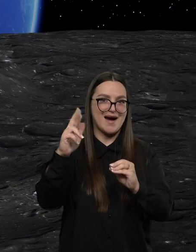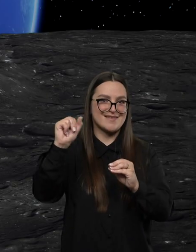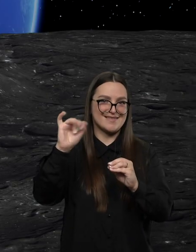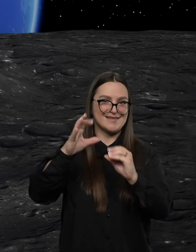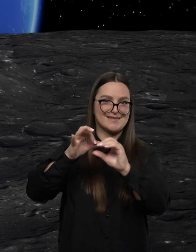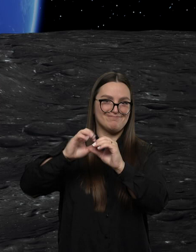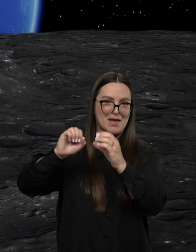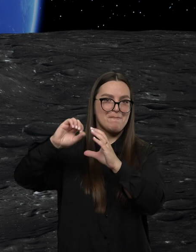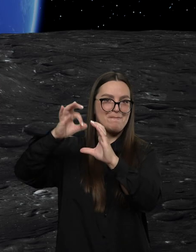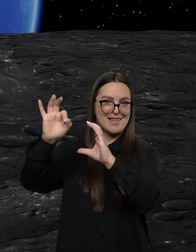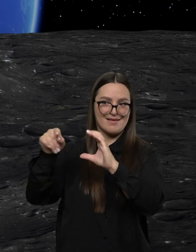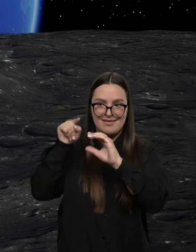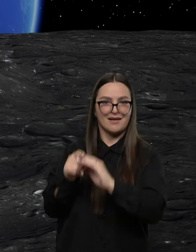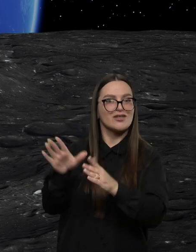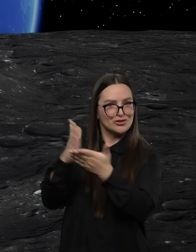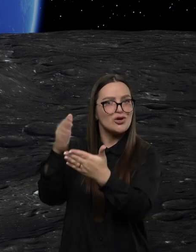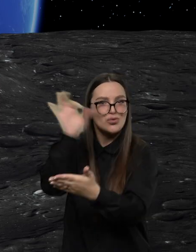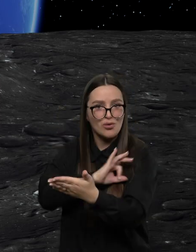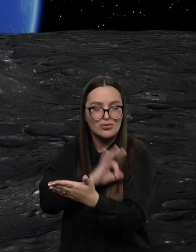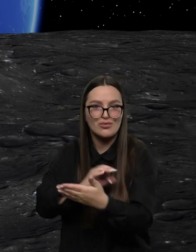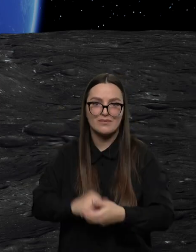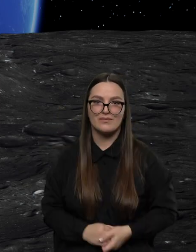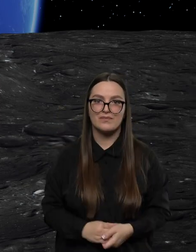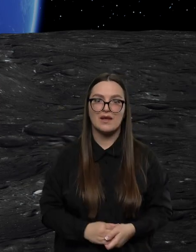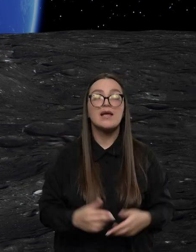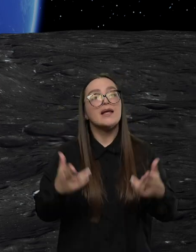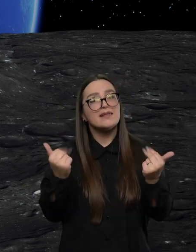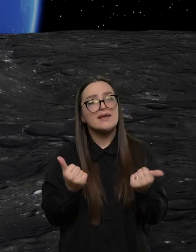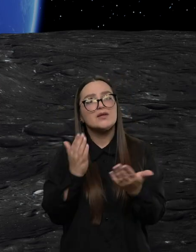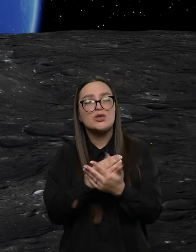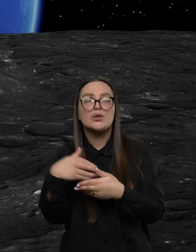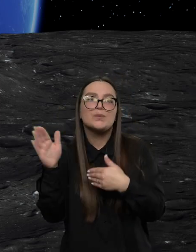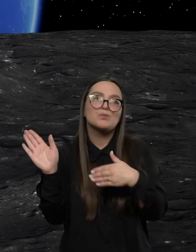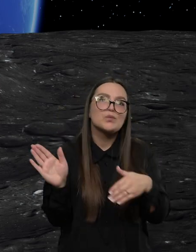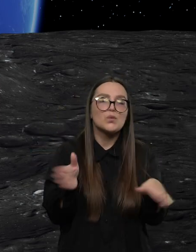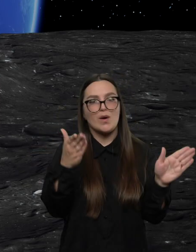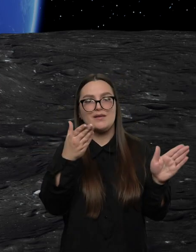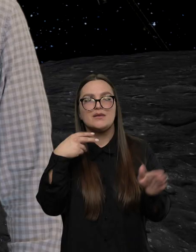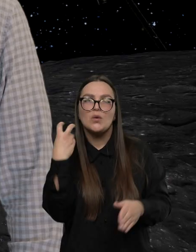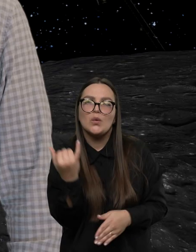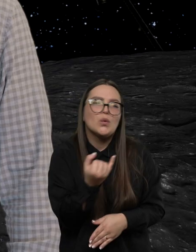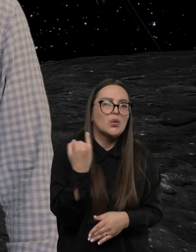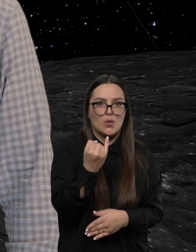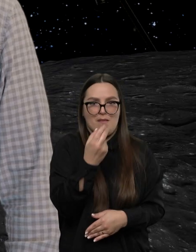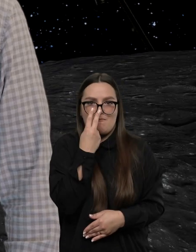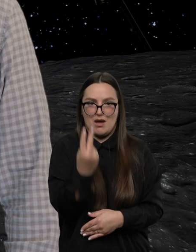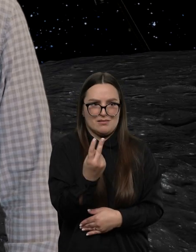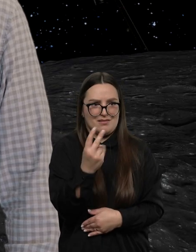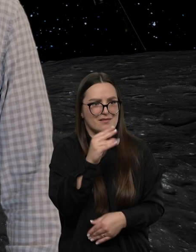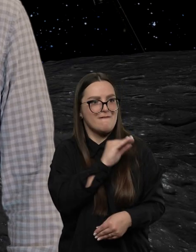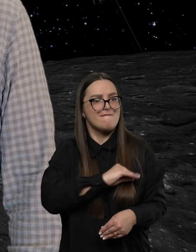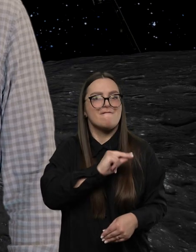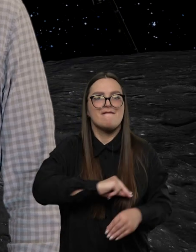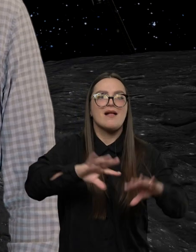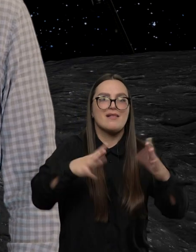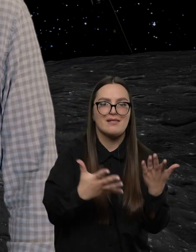tai čia geras klausimas, todėl kad visuomet yra įdomu pamatyti, kaip ilgai jie veikia. Taip ir išeina